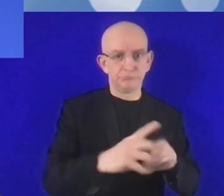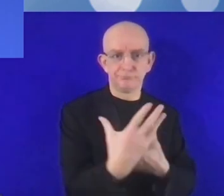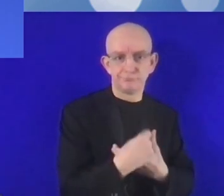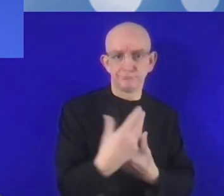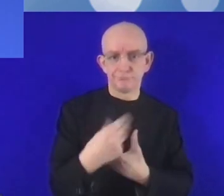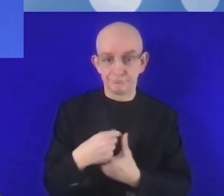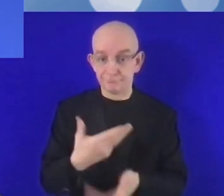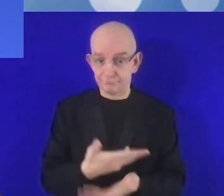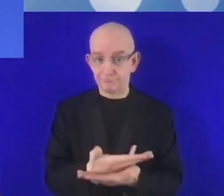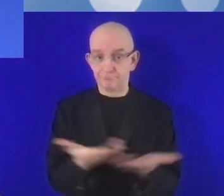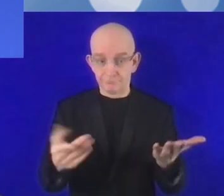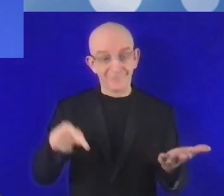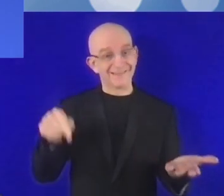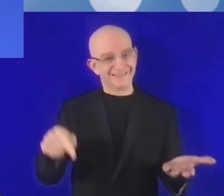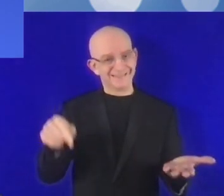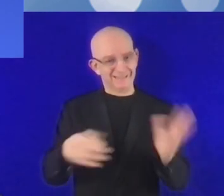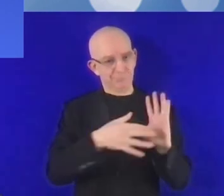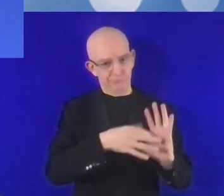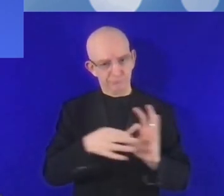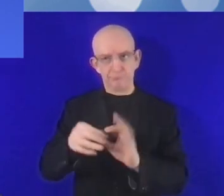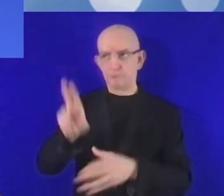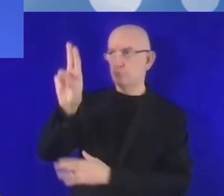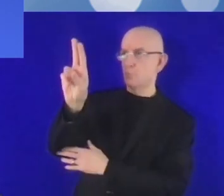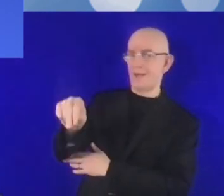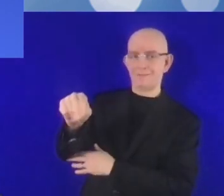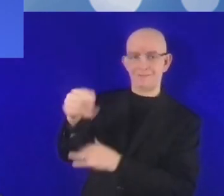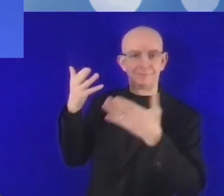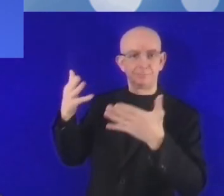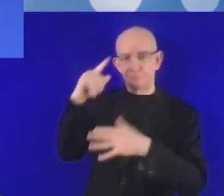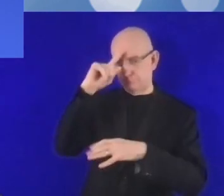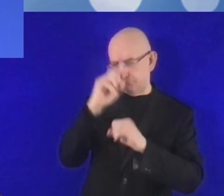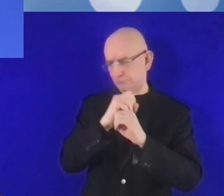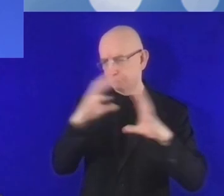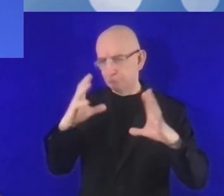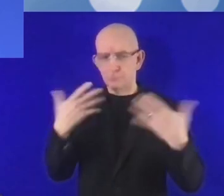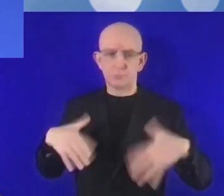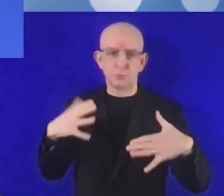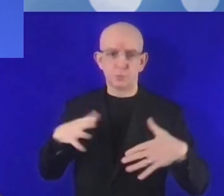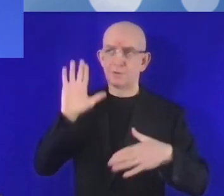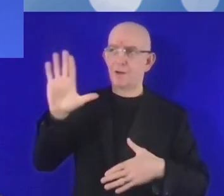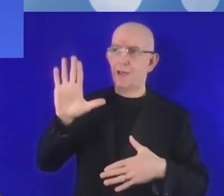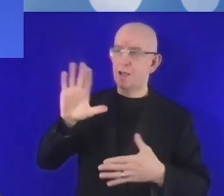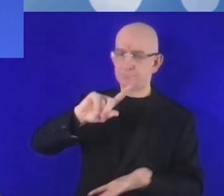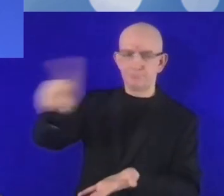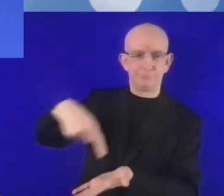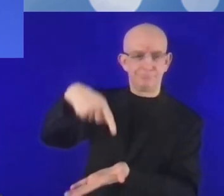到有8000多注册的互联网用户在关心我们这次互联网的线上的